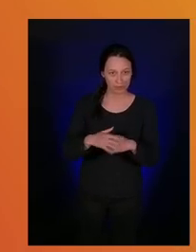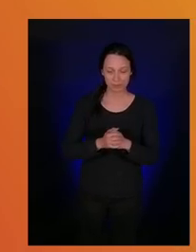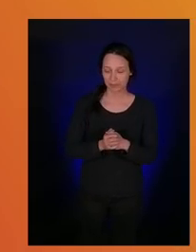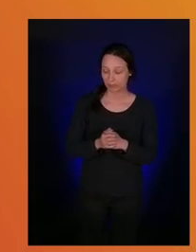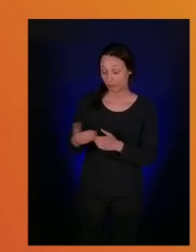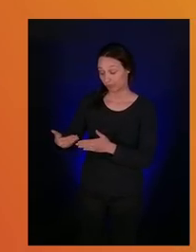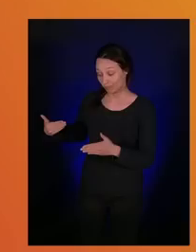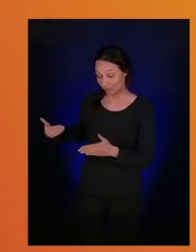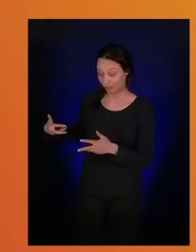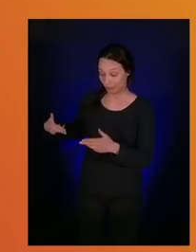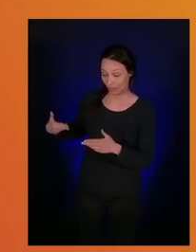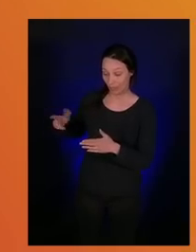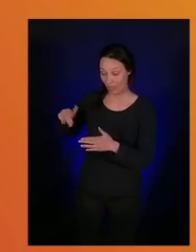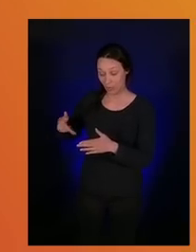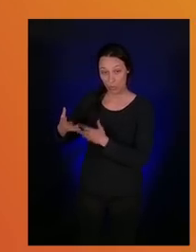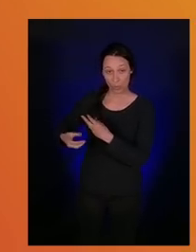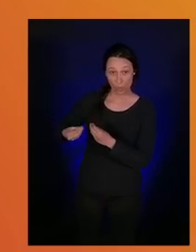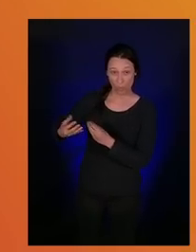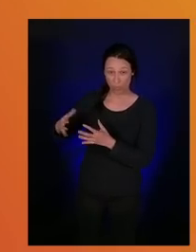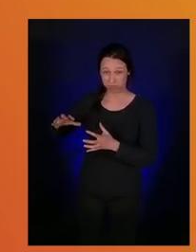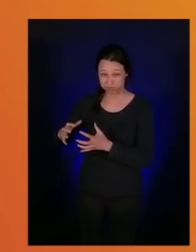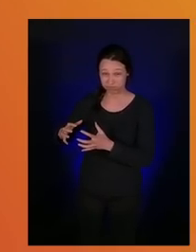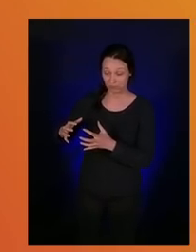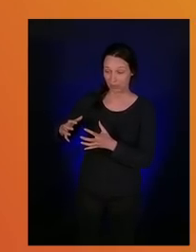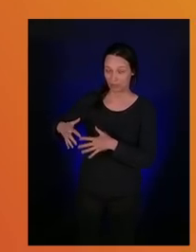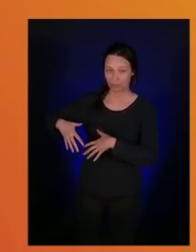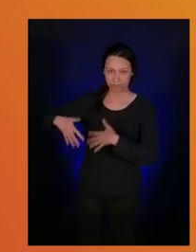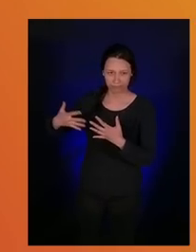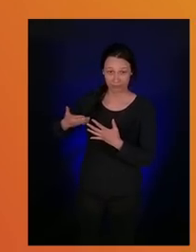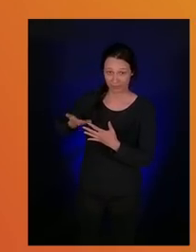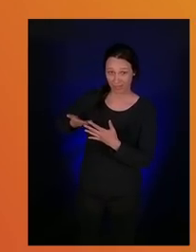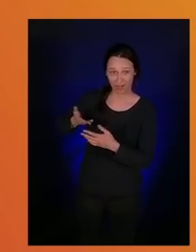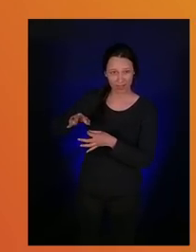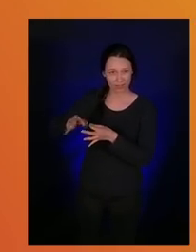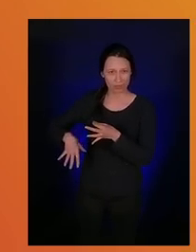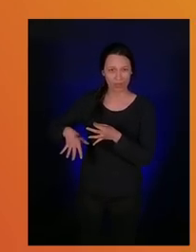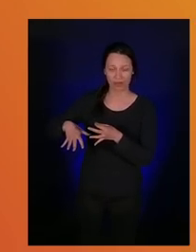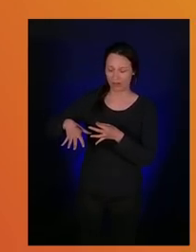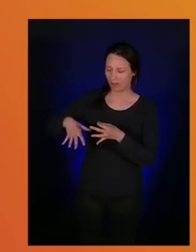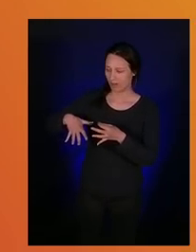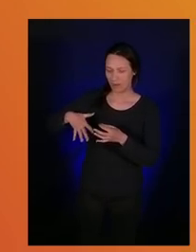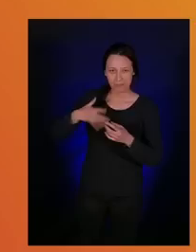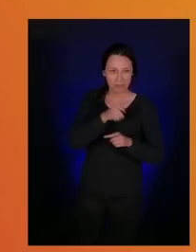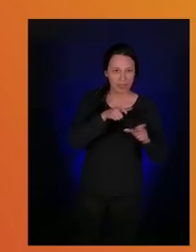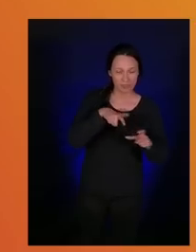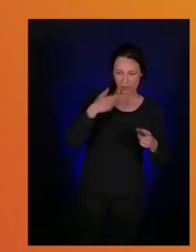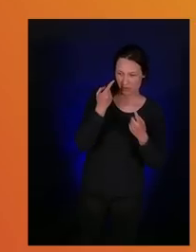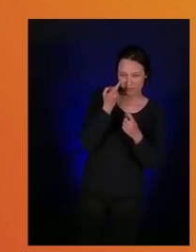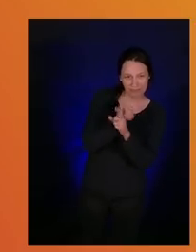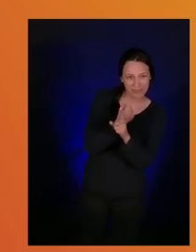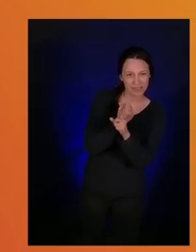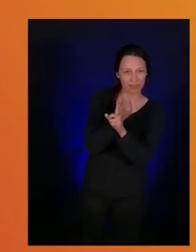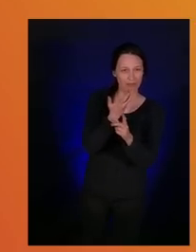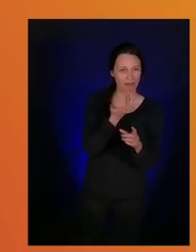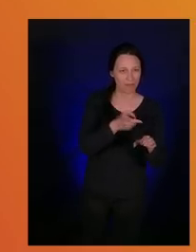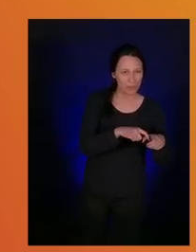nature ou sa densité, elle est le fruit de l'engagement sans faille des militantes et militants avec leurs syndicats dans